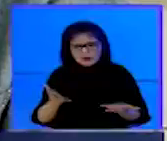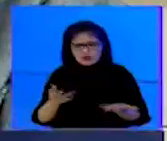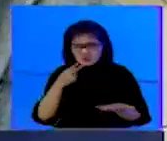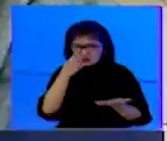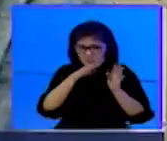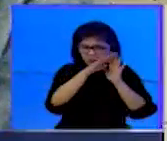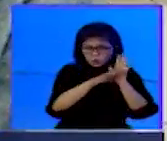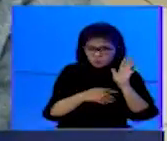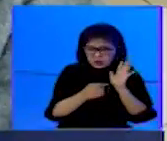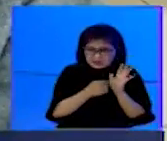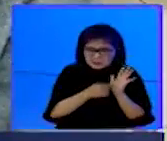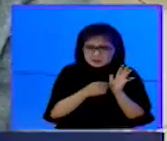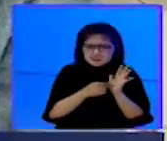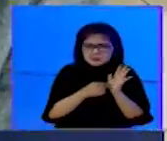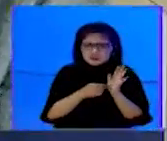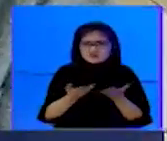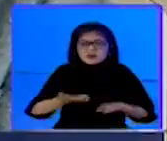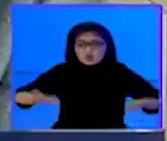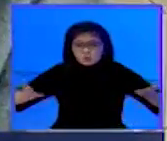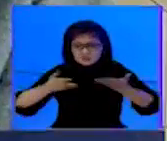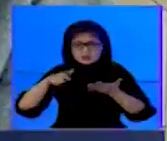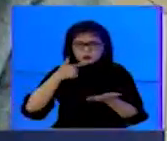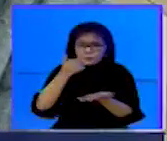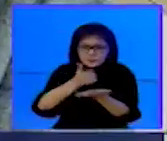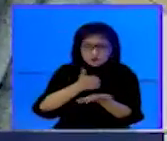di lapangan saat ini memang benar-benar